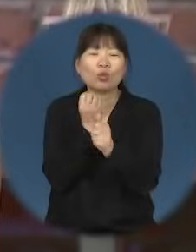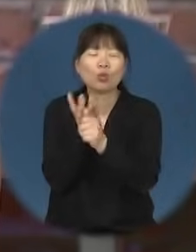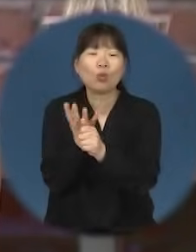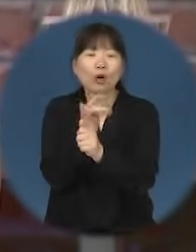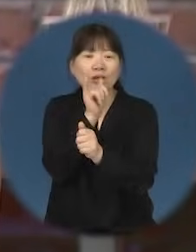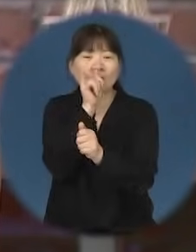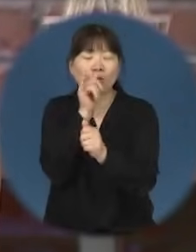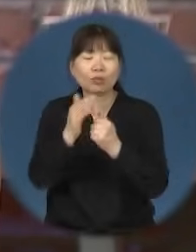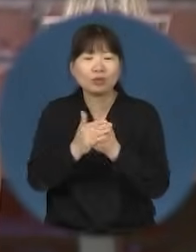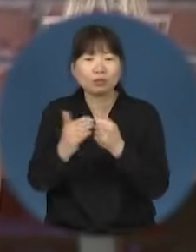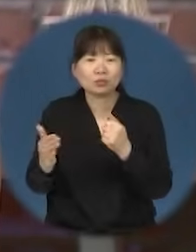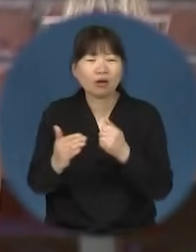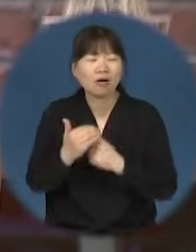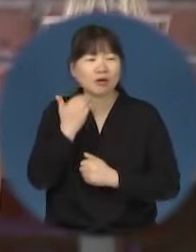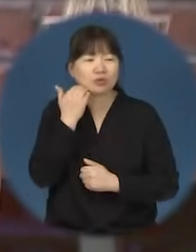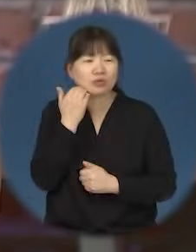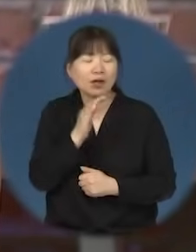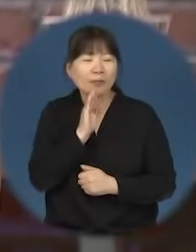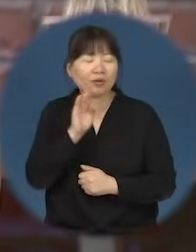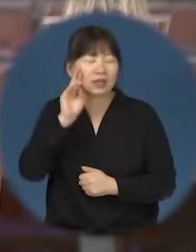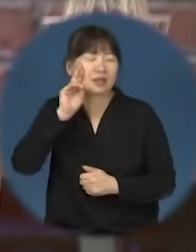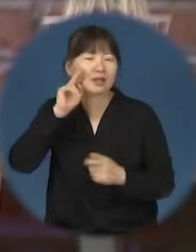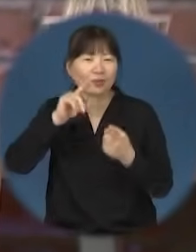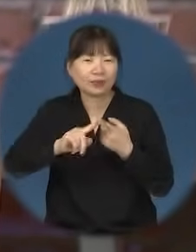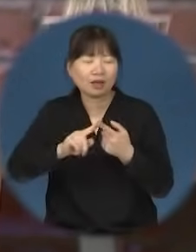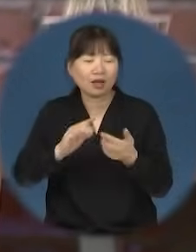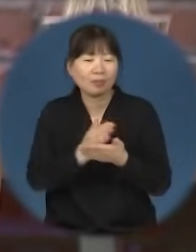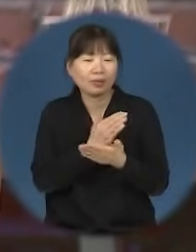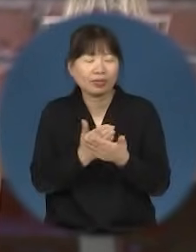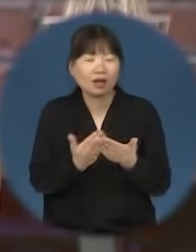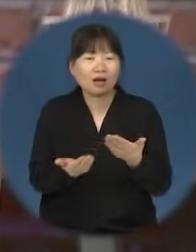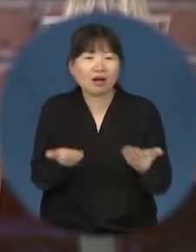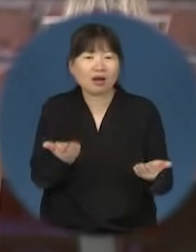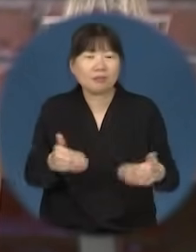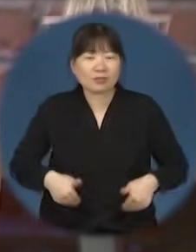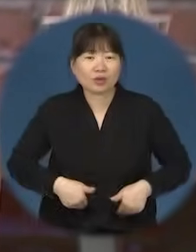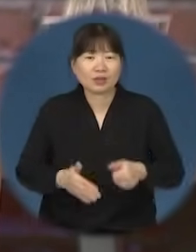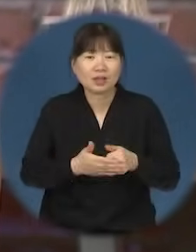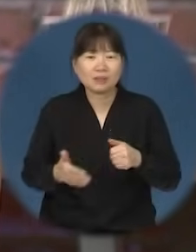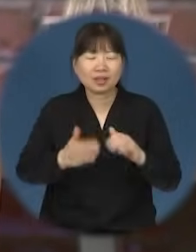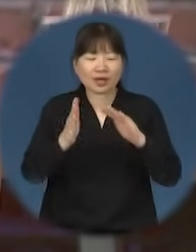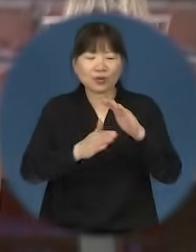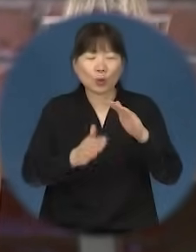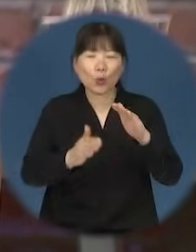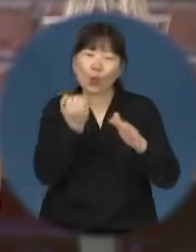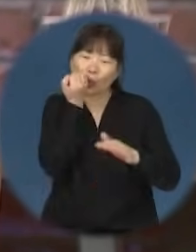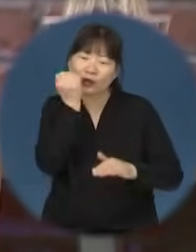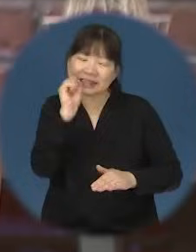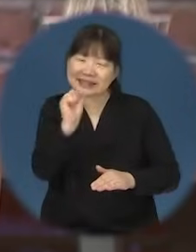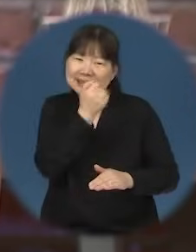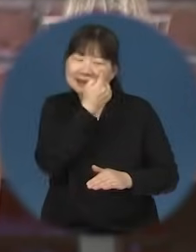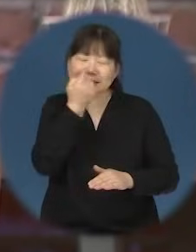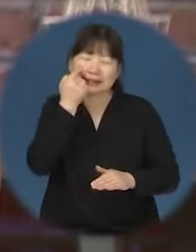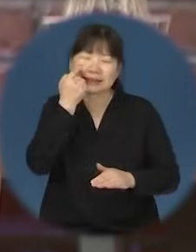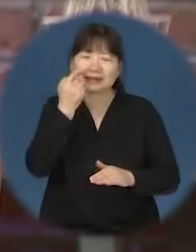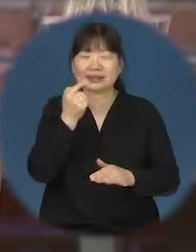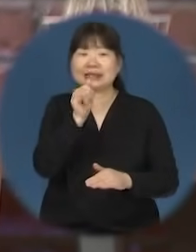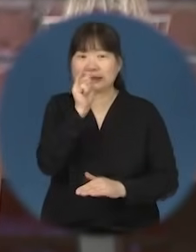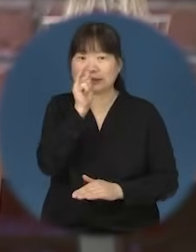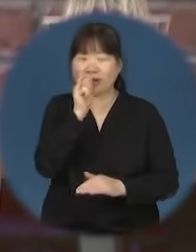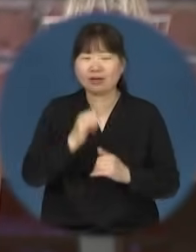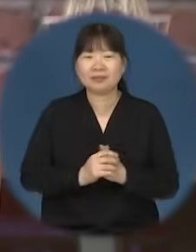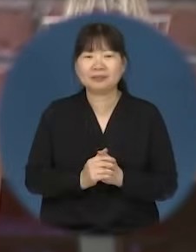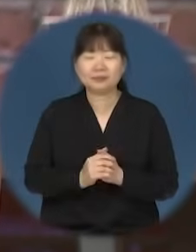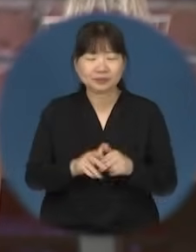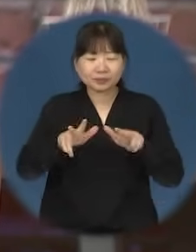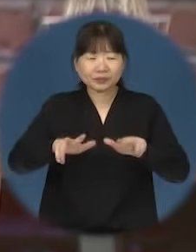이제 누군가가 이게 옳고 그름을 판단해줘야 되니까 이제 공증 시스템을 하잖아요. 그래, 맞아요. 예, 그 공증